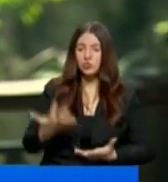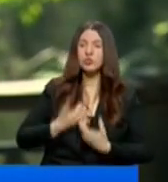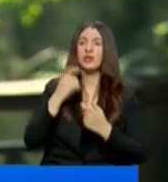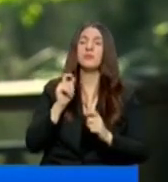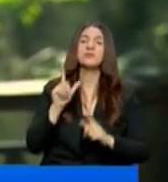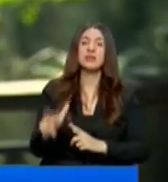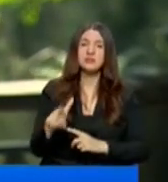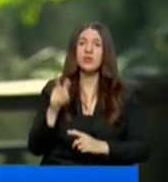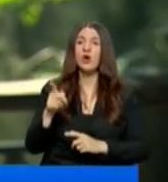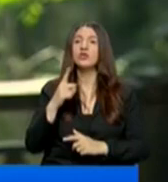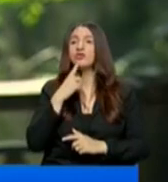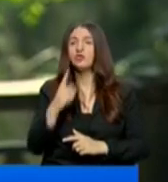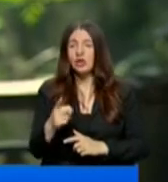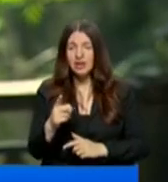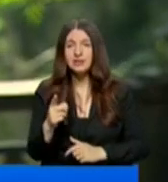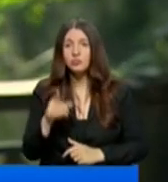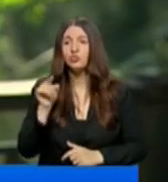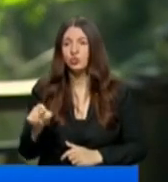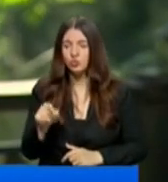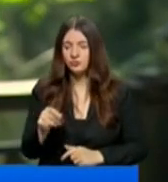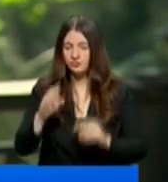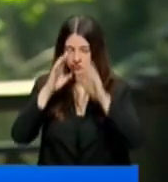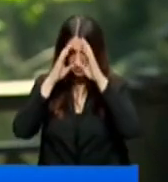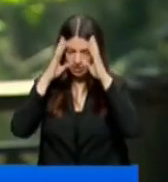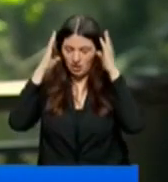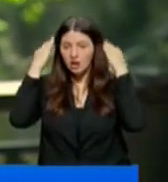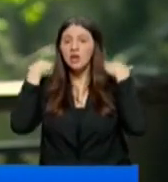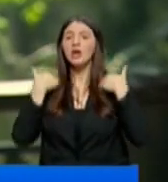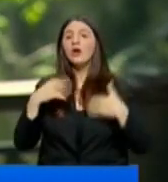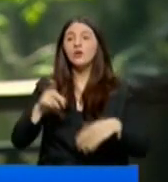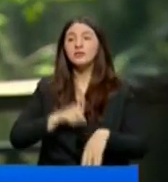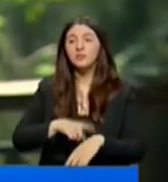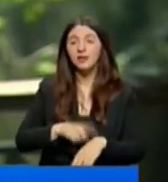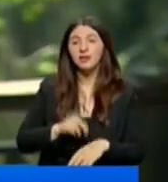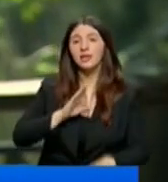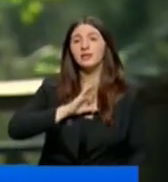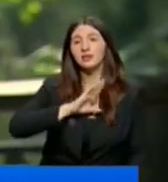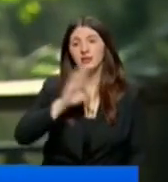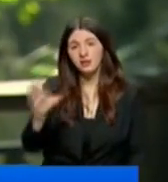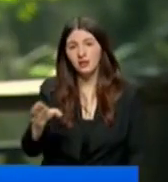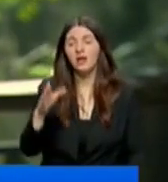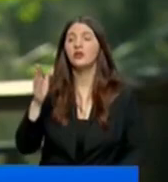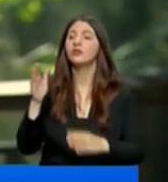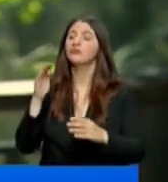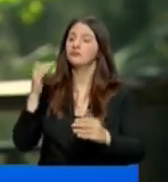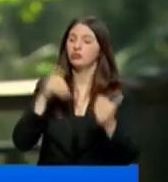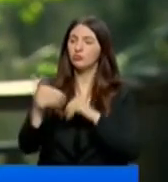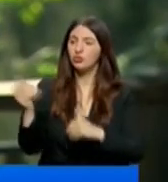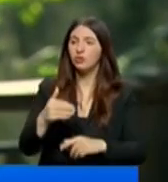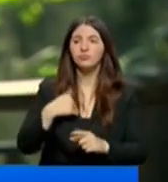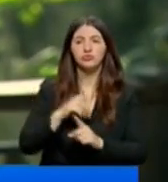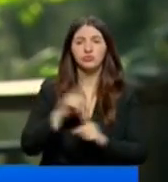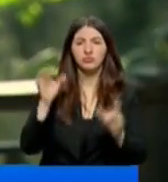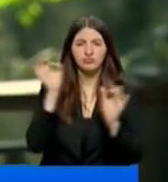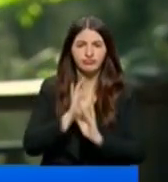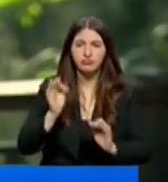çıkarmamız lazım. Orada söylediğim şuydu. O dönem gittiler, seçimle geldiler. Hiçbirimiz itiraz